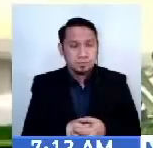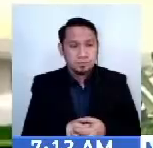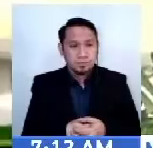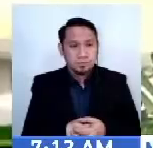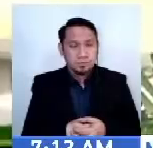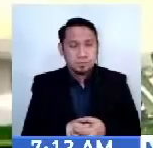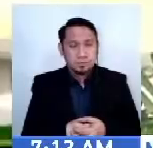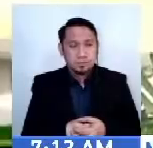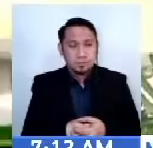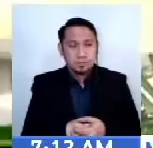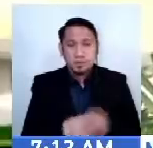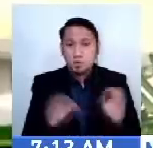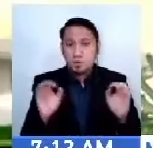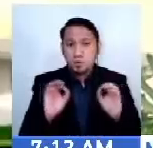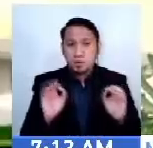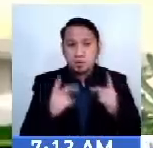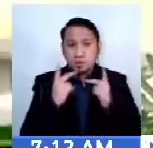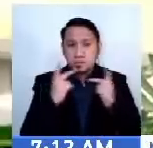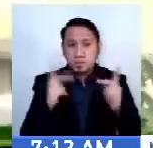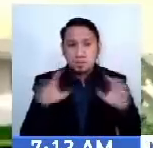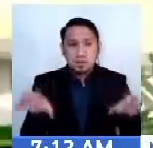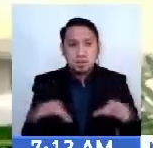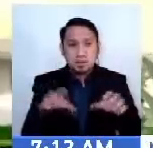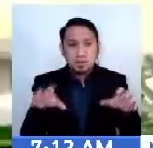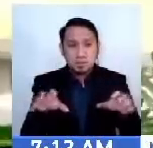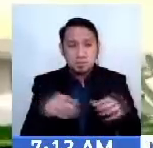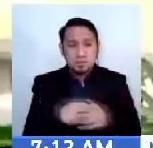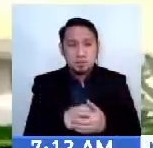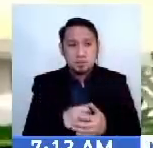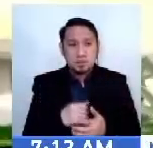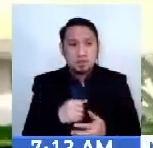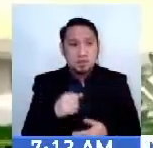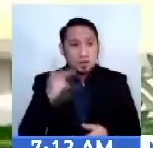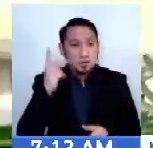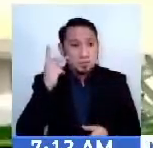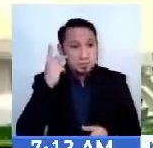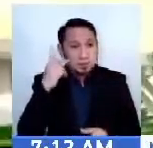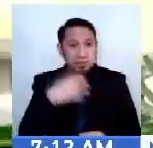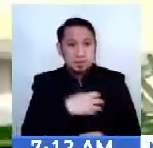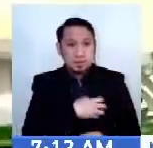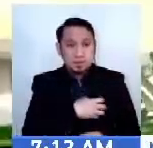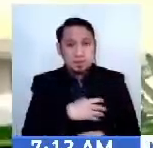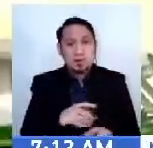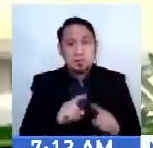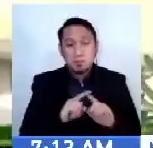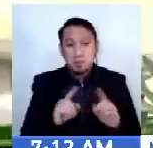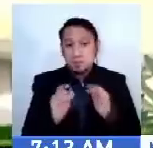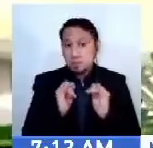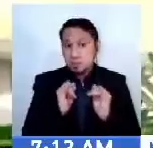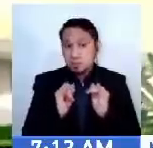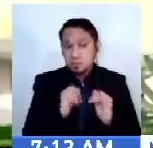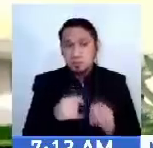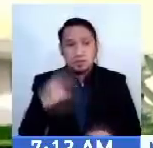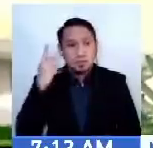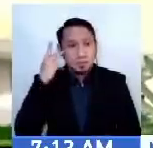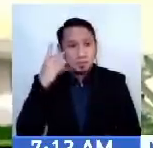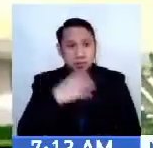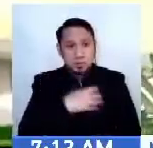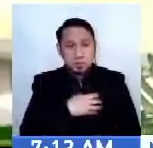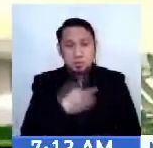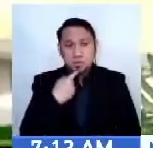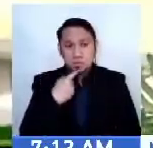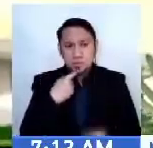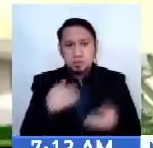Wala namang pampubliko aktibidad kahapon si Senator Pampilo Lacson, pero sa isang press release, sinabi ni Lacson na isinusulong niya ang